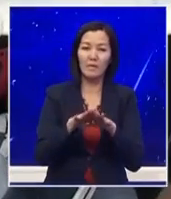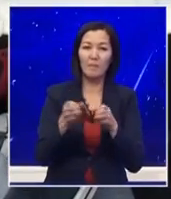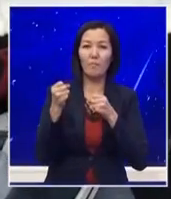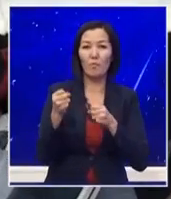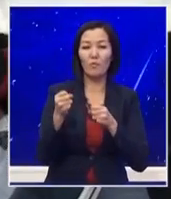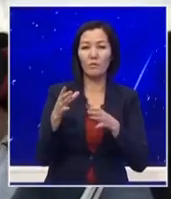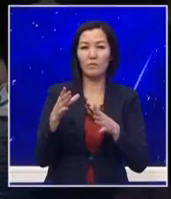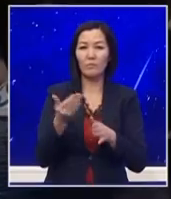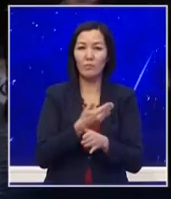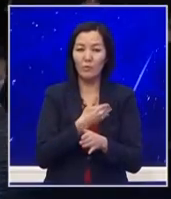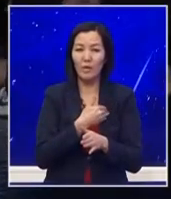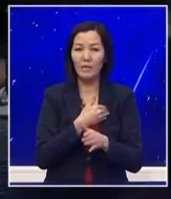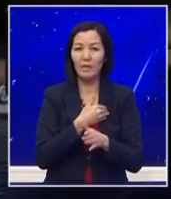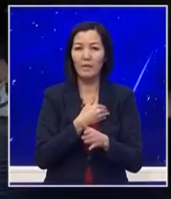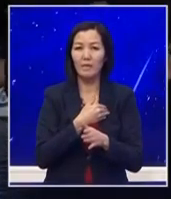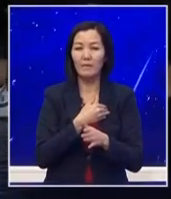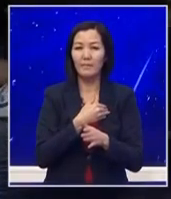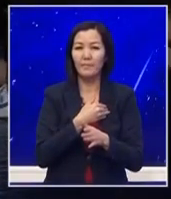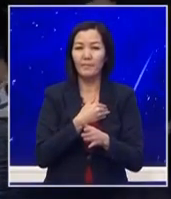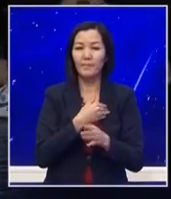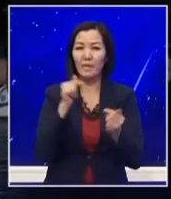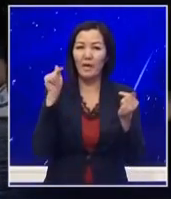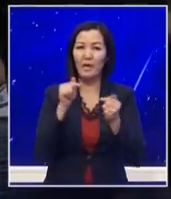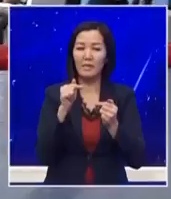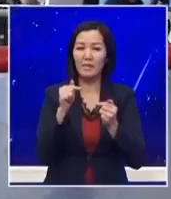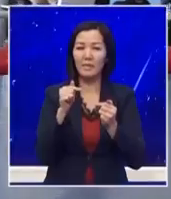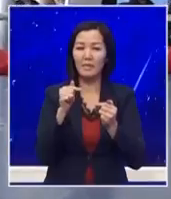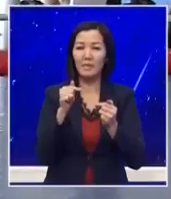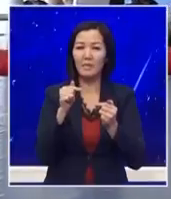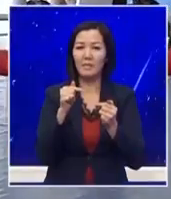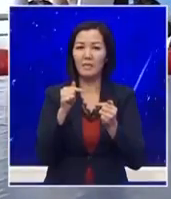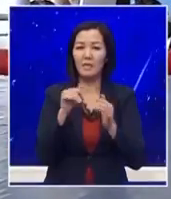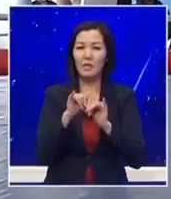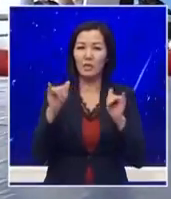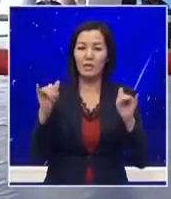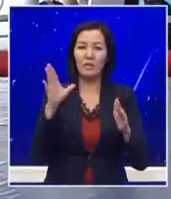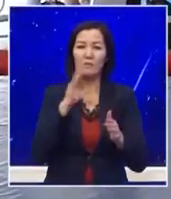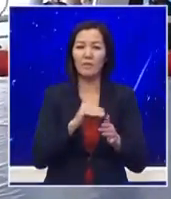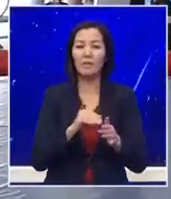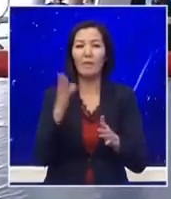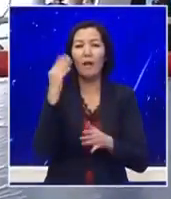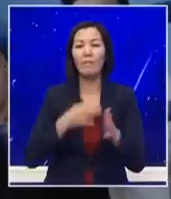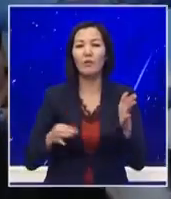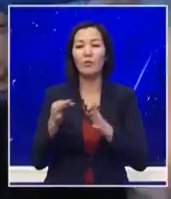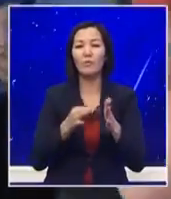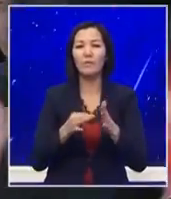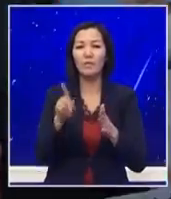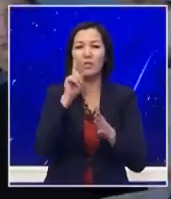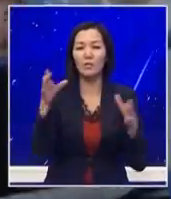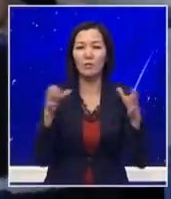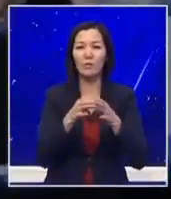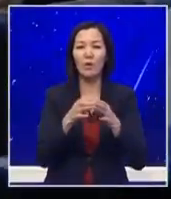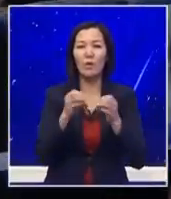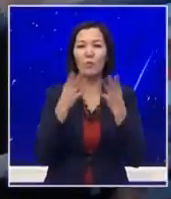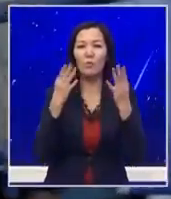Боковой, встречный соққылар және ішке соққылар. Жетілдіріп жатырмын. Алматы облысының жасөспірімдер құрамасы 10 күннен